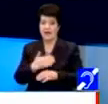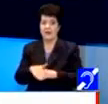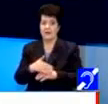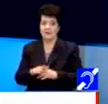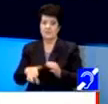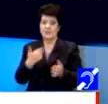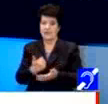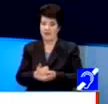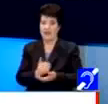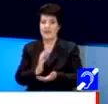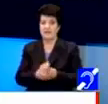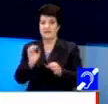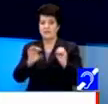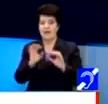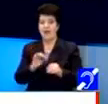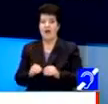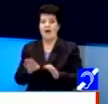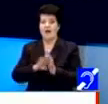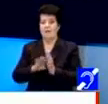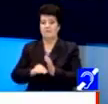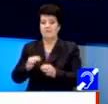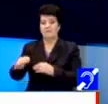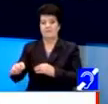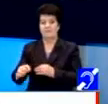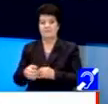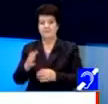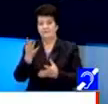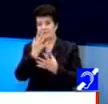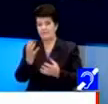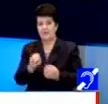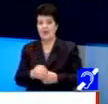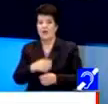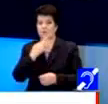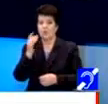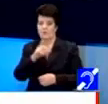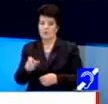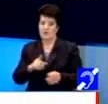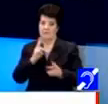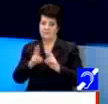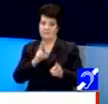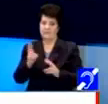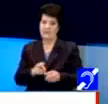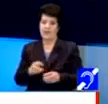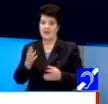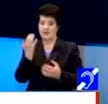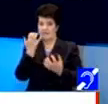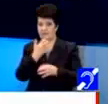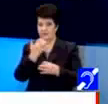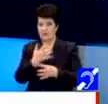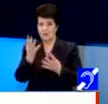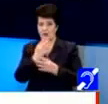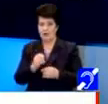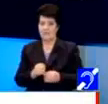iluminate corespunzător, pe cele secundare seara se circulă orbește. Mulți cetățeni se plâng că această problemă îi afectează tot mai mult, mai ales că